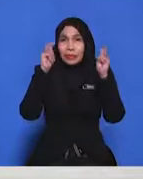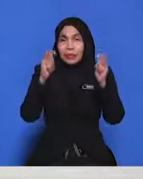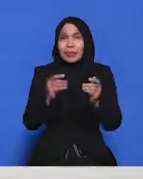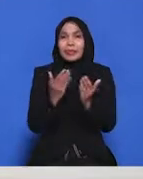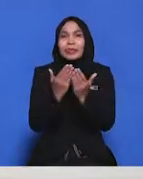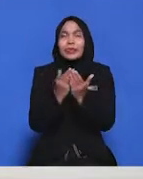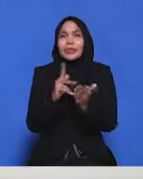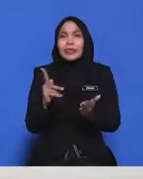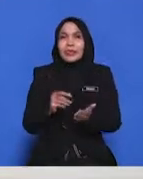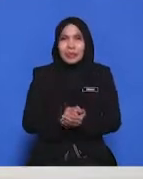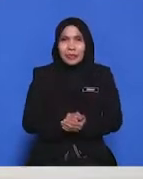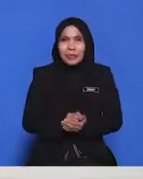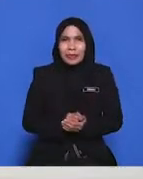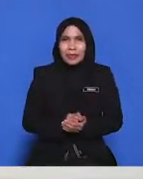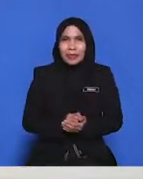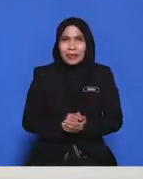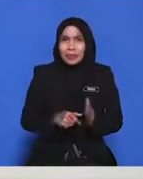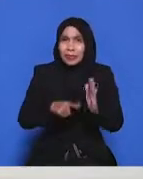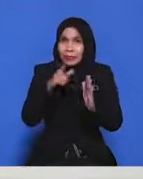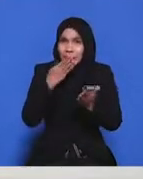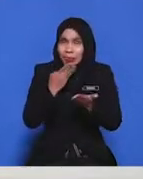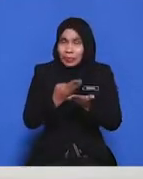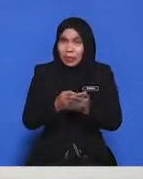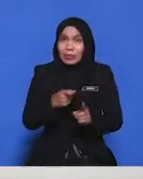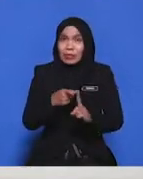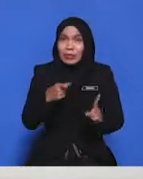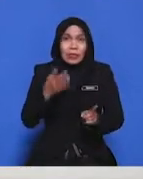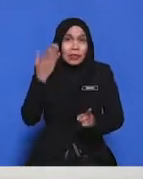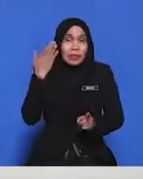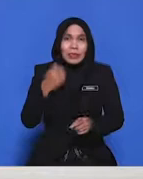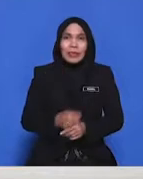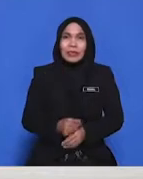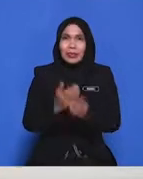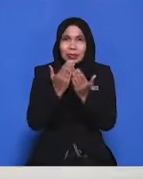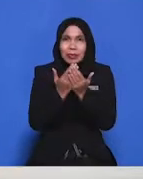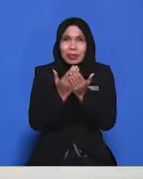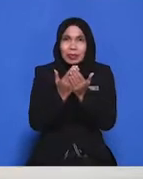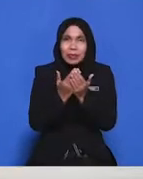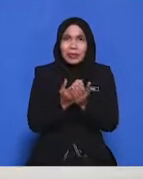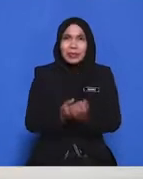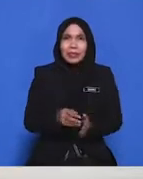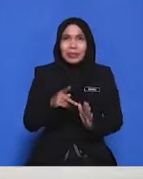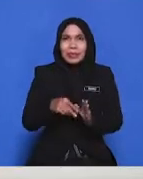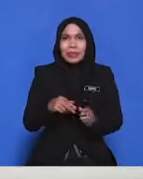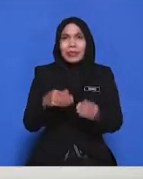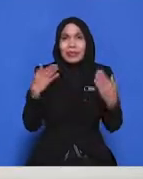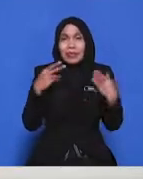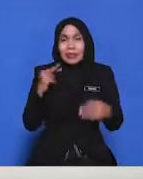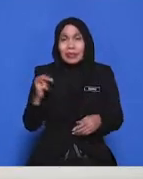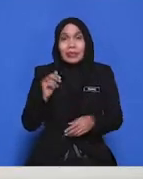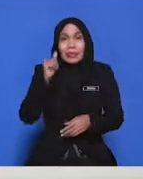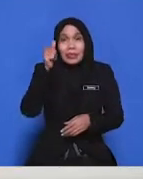kita pada hari ini adalah lebih baik daripada semalam dan didoakan lagi agar keadaan kita pada hari